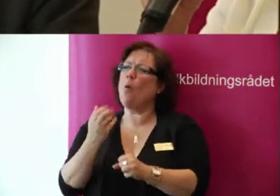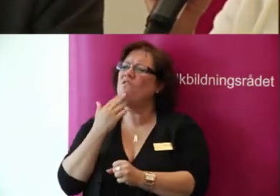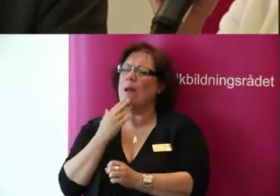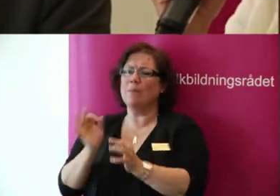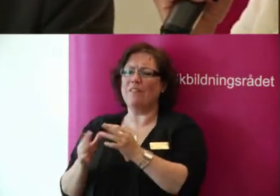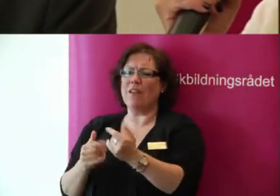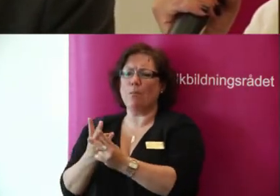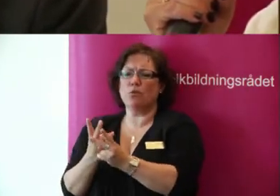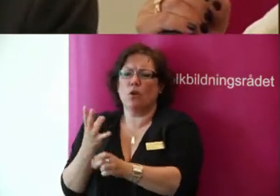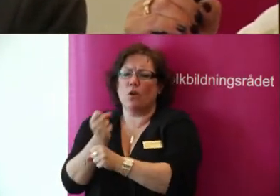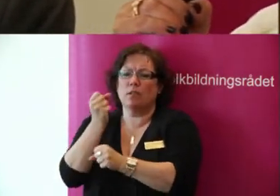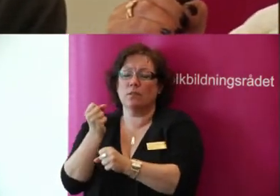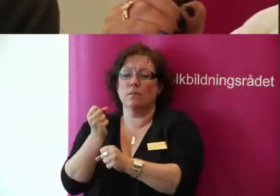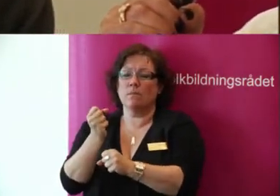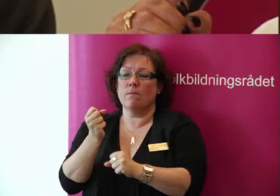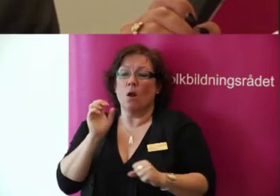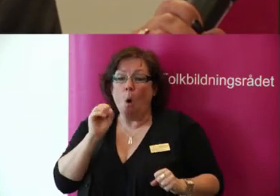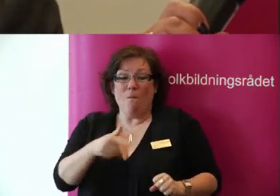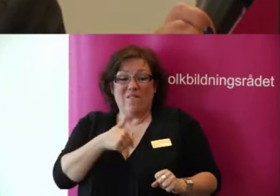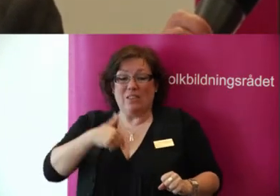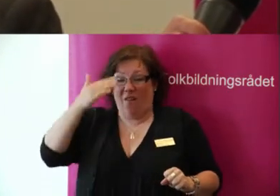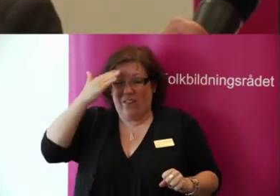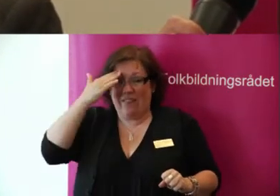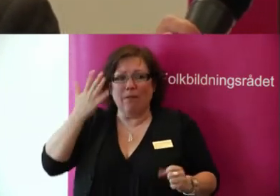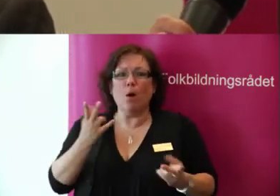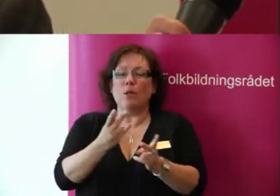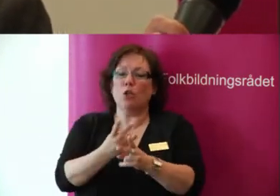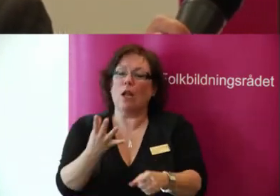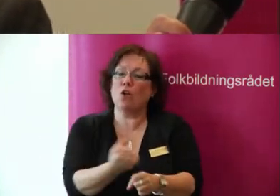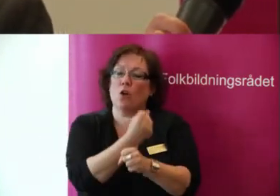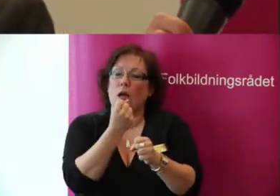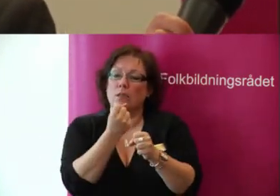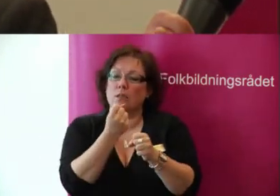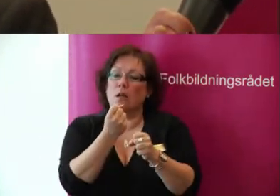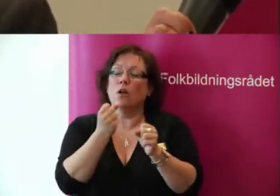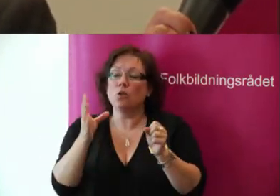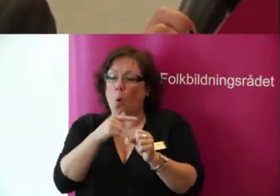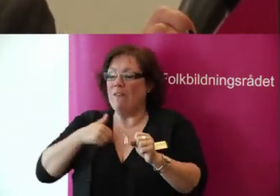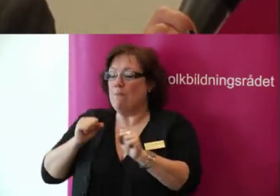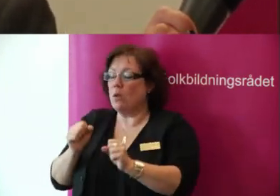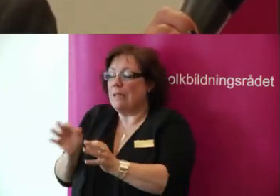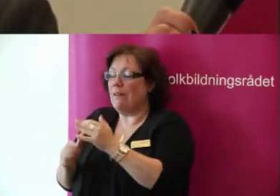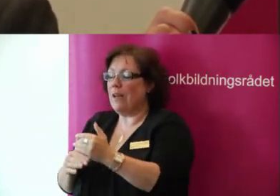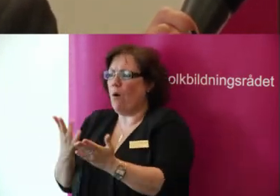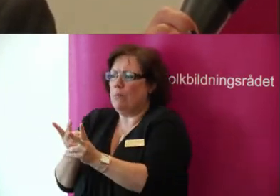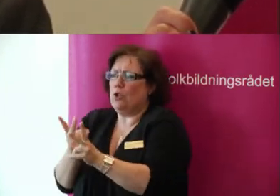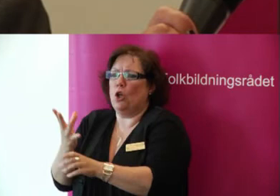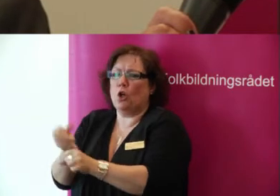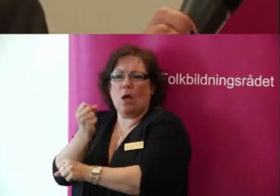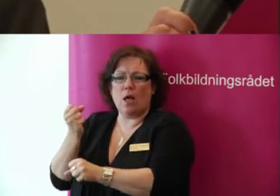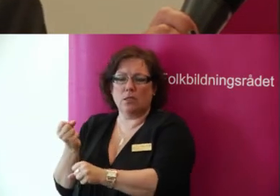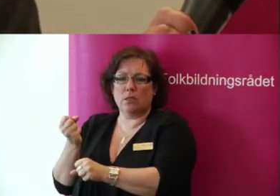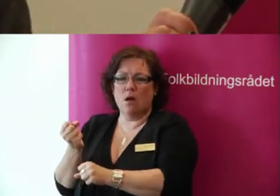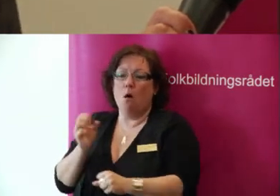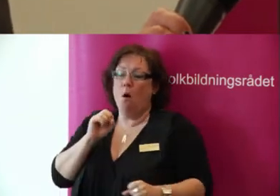ska kunna veta vad som är att lyckas, så måste vi själva definiera vad är det att lyckas. Om